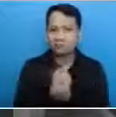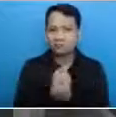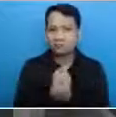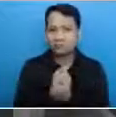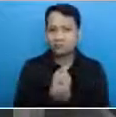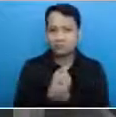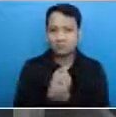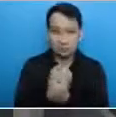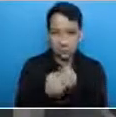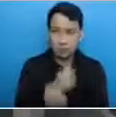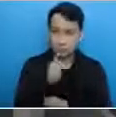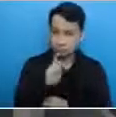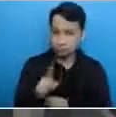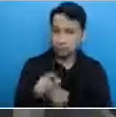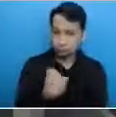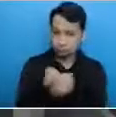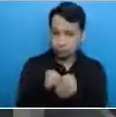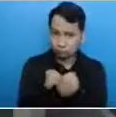Oh, hello!